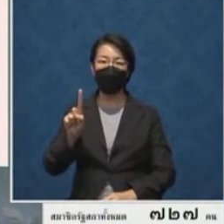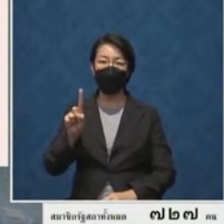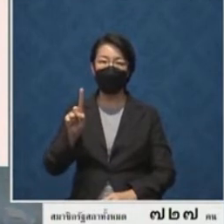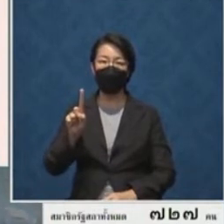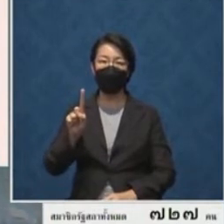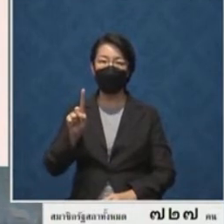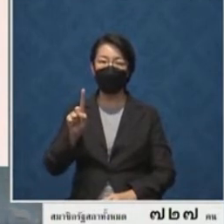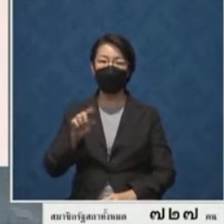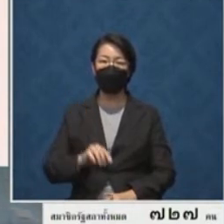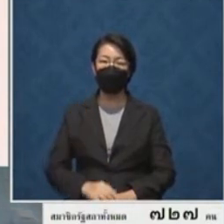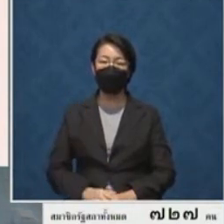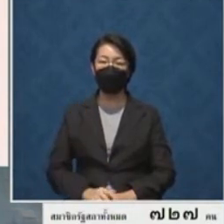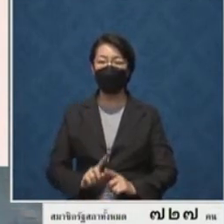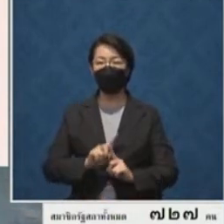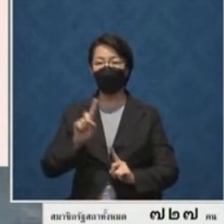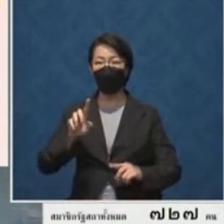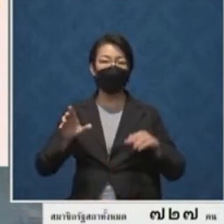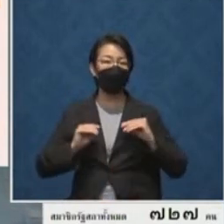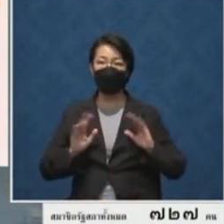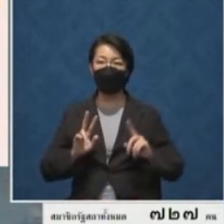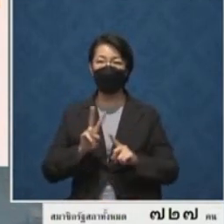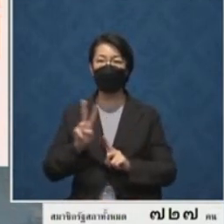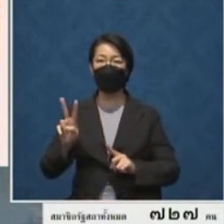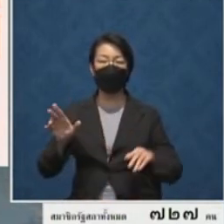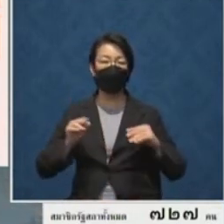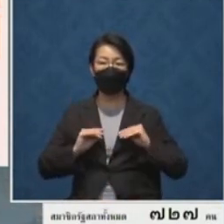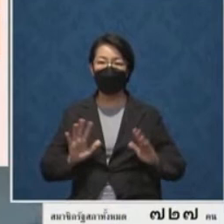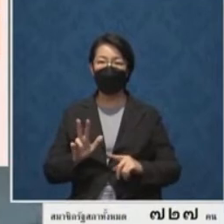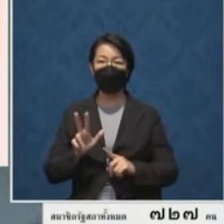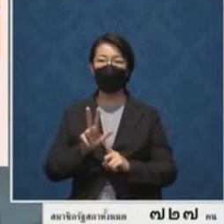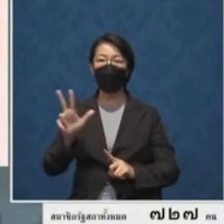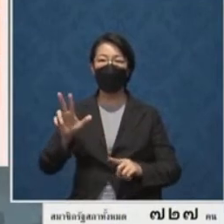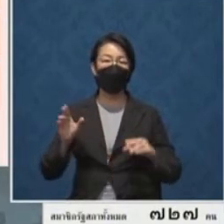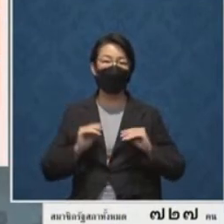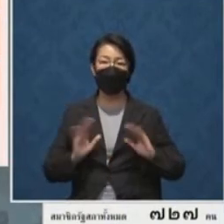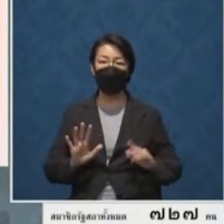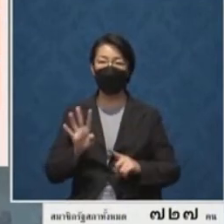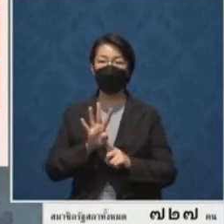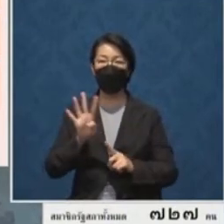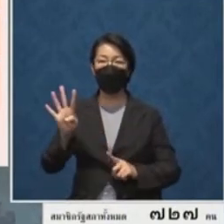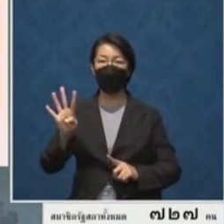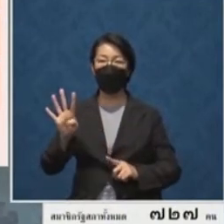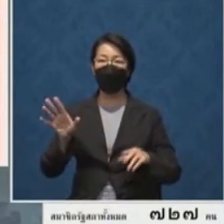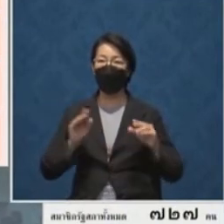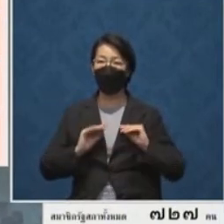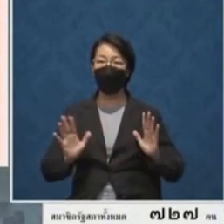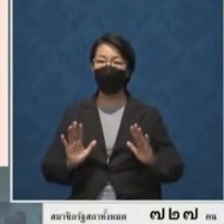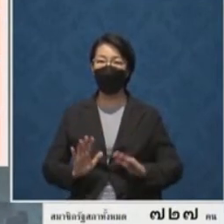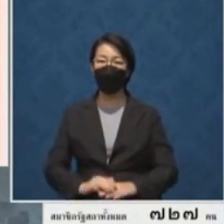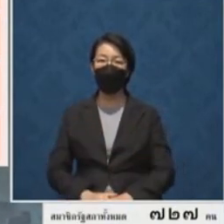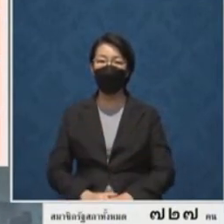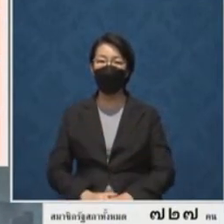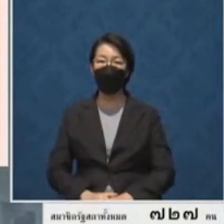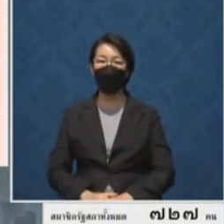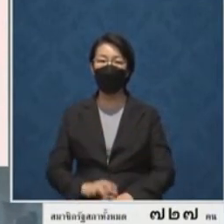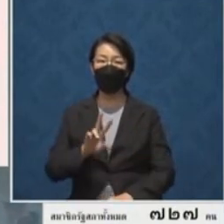ไม่รับหลักการ2ไม่รับหลักการ3ไม่รับหลักการ4ไม่รับหลักการครับ 272นางบุญยิ่งนิ